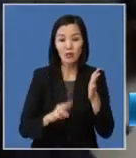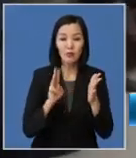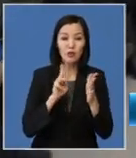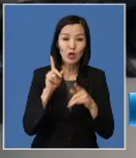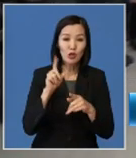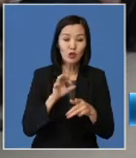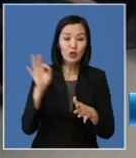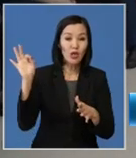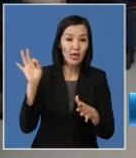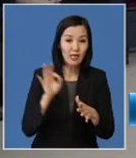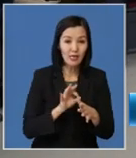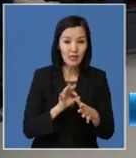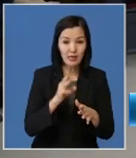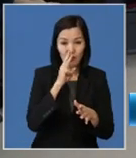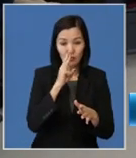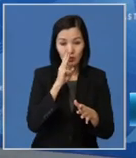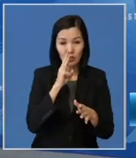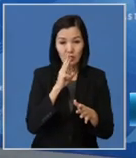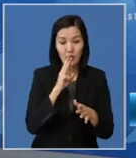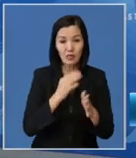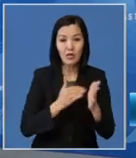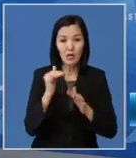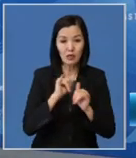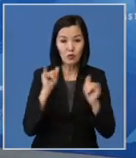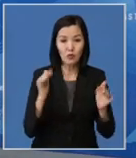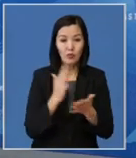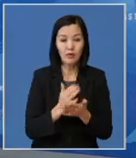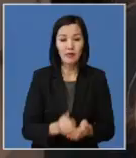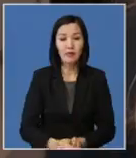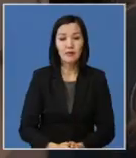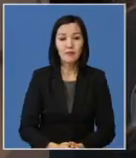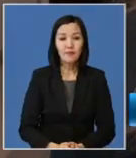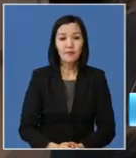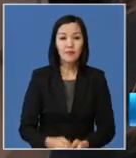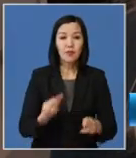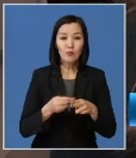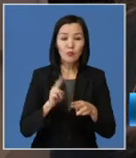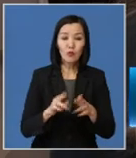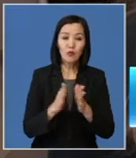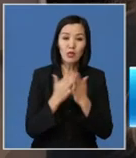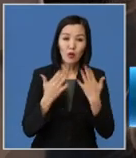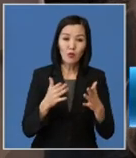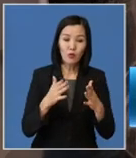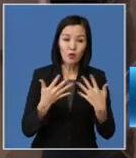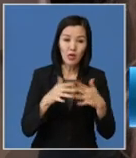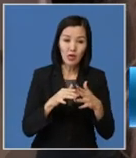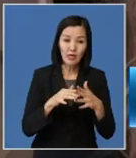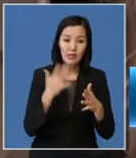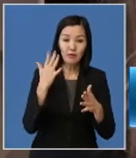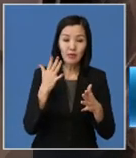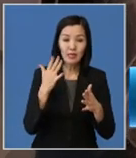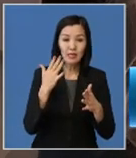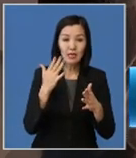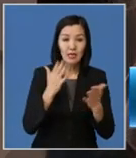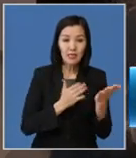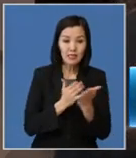100 айлық есептік көрсеткішке арттыру болатын. бұл дипломен алға бағдарламасына өзінде 5 сала кіреді.